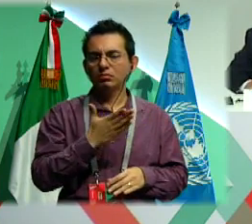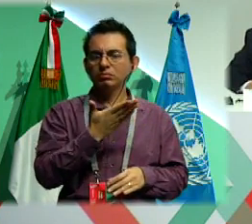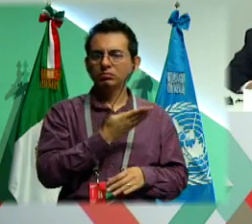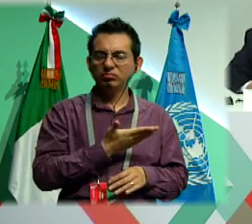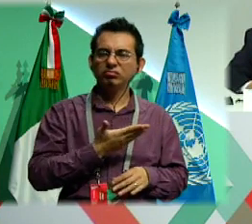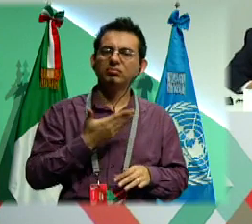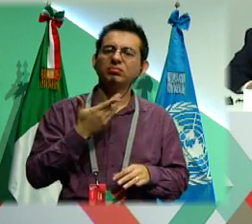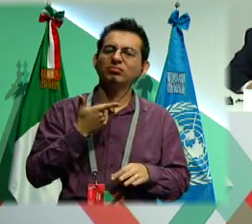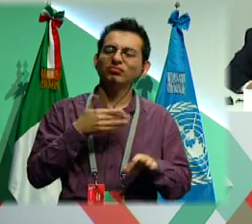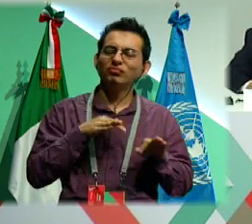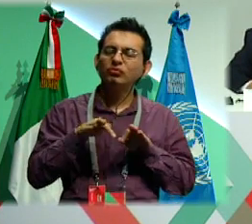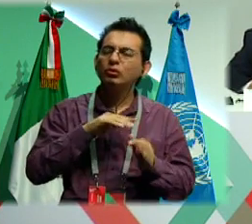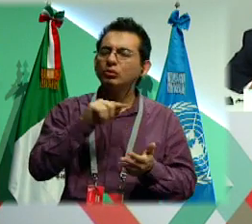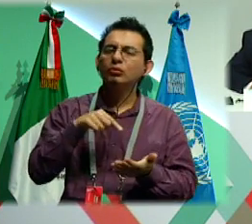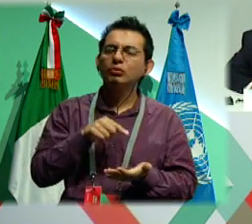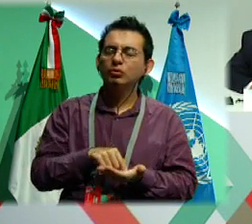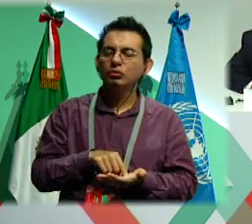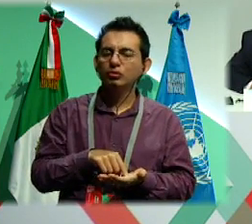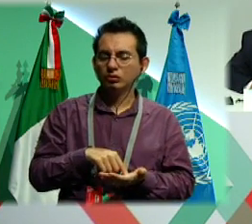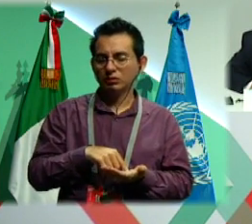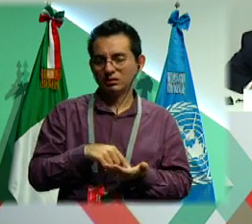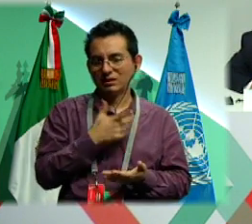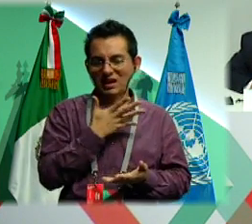Jeremy Malcolm